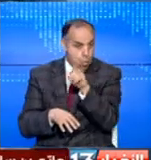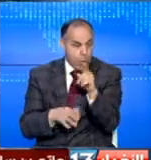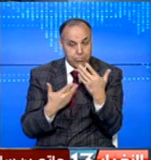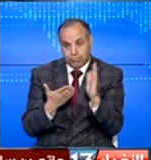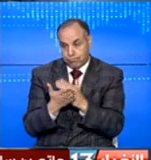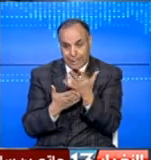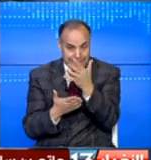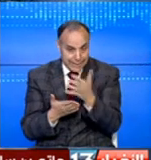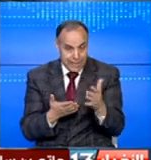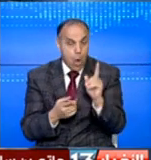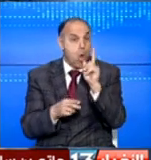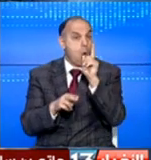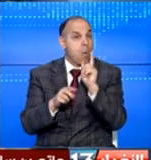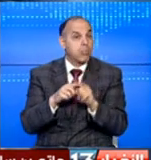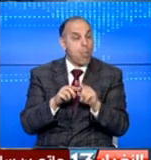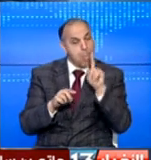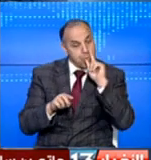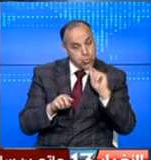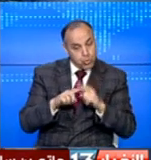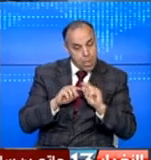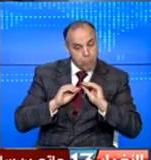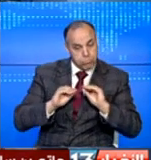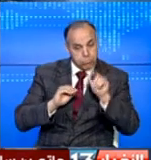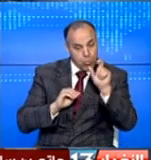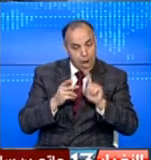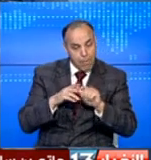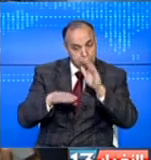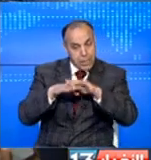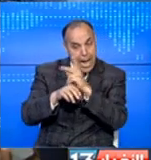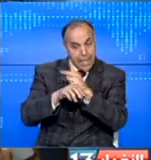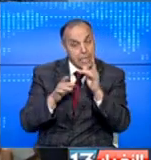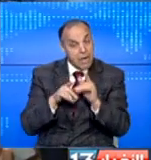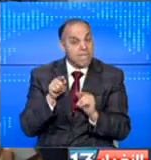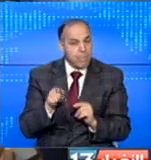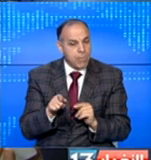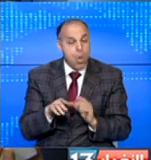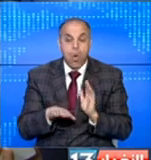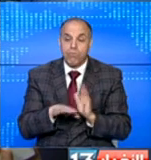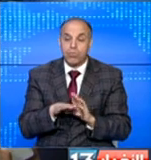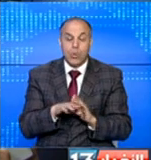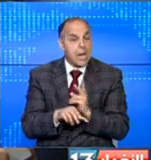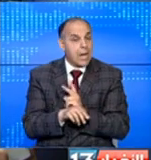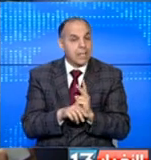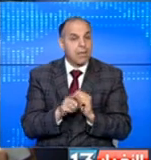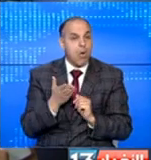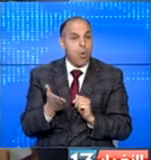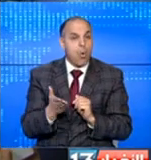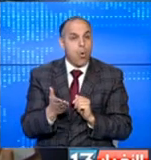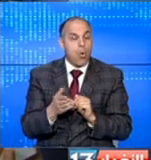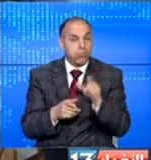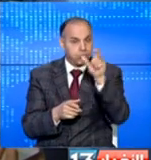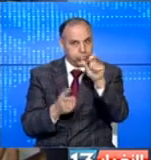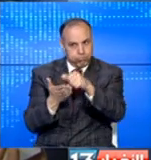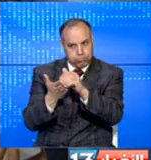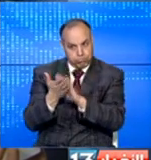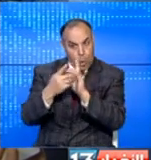نحذروا التلميذ ولكن أيضا المربي باش نحذروه من مخاطر الانترنت ونحذروه باش يكون عنصر